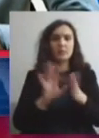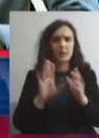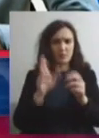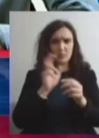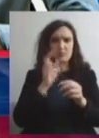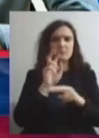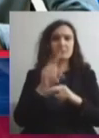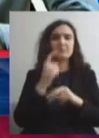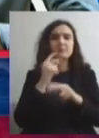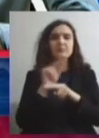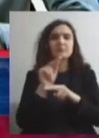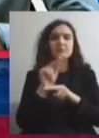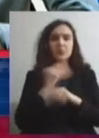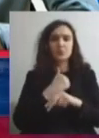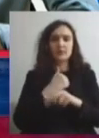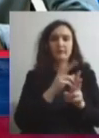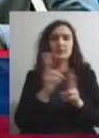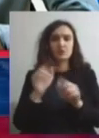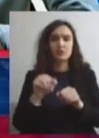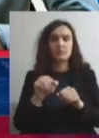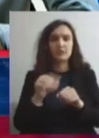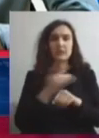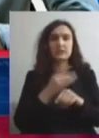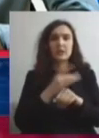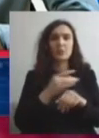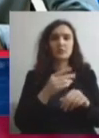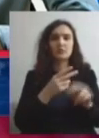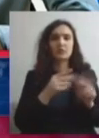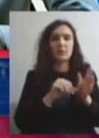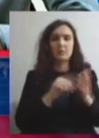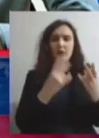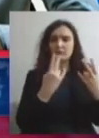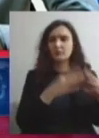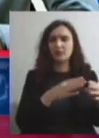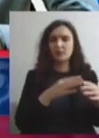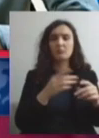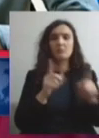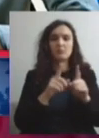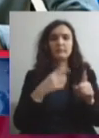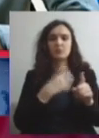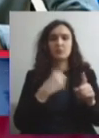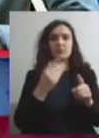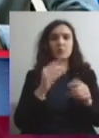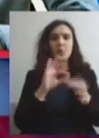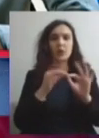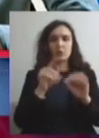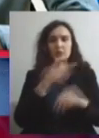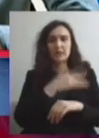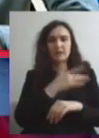ისეთი პაციენტებისაც, რომლებსაც შესაძლოა სასწრაფო დახმარება არ სჭირდებათ, მაგრამ ძალიან მნიშვნელოვანია მათთვის კონკრეტული სერვისების